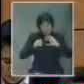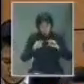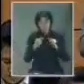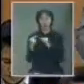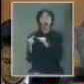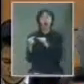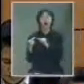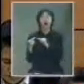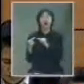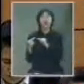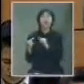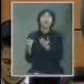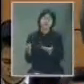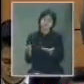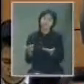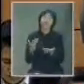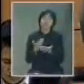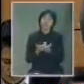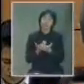น้ำครับ